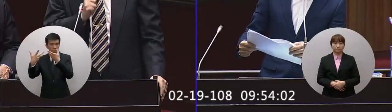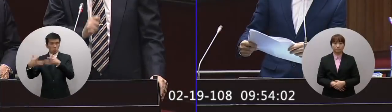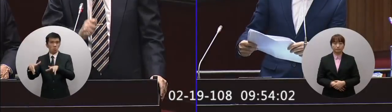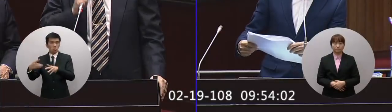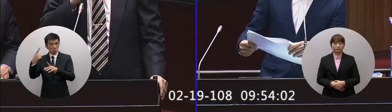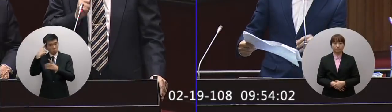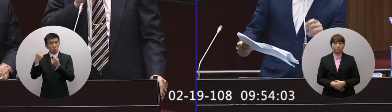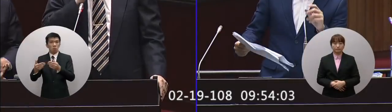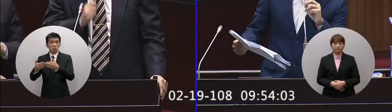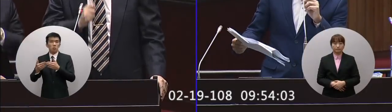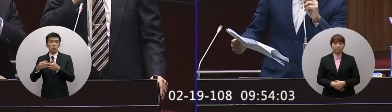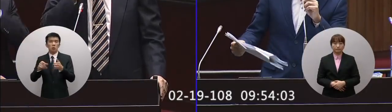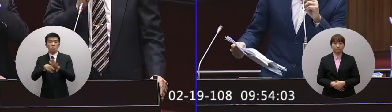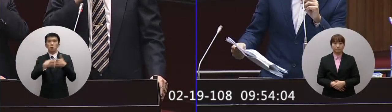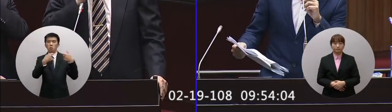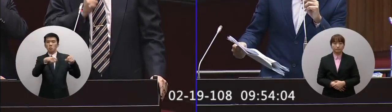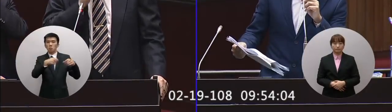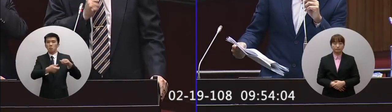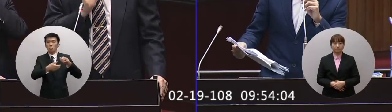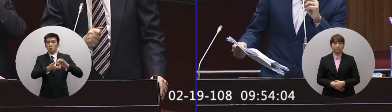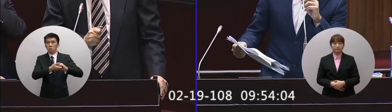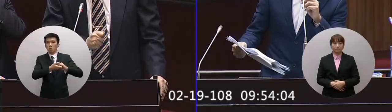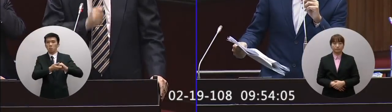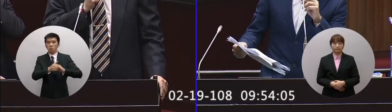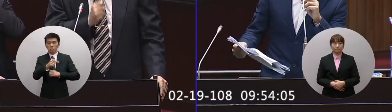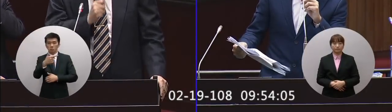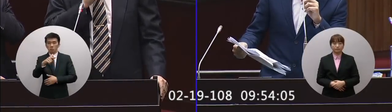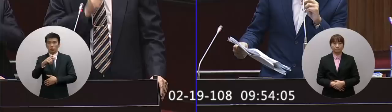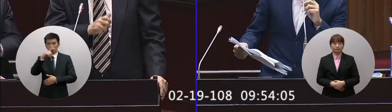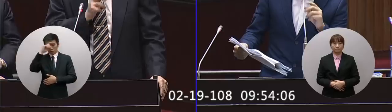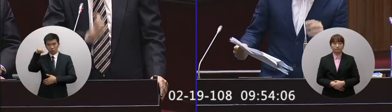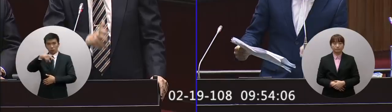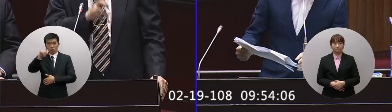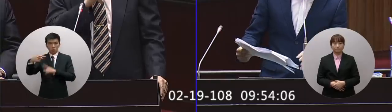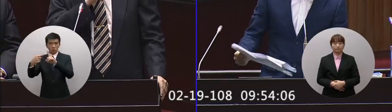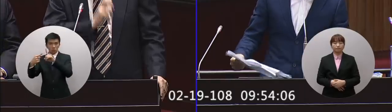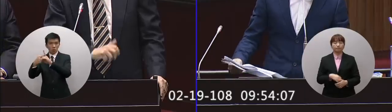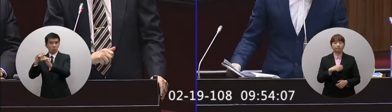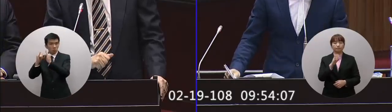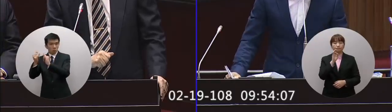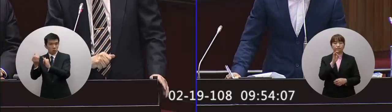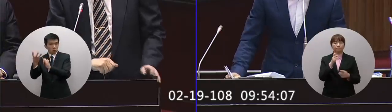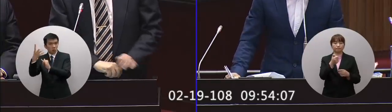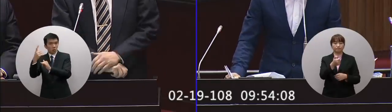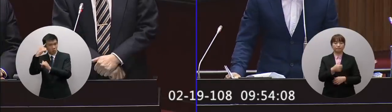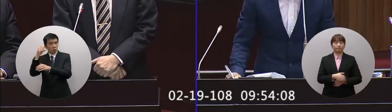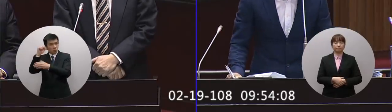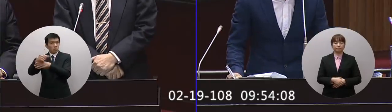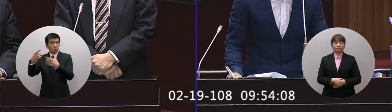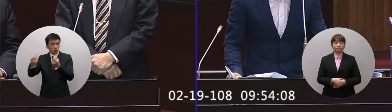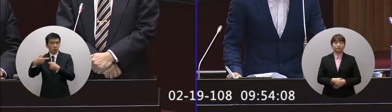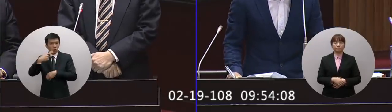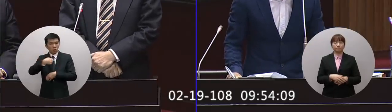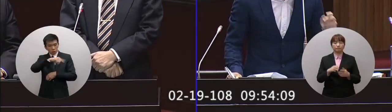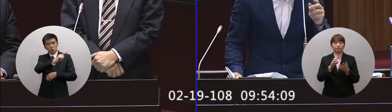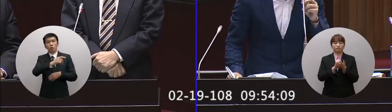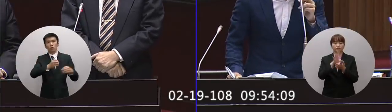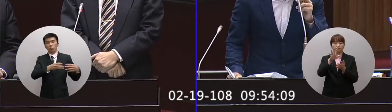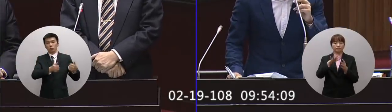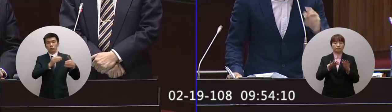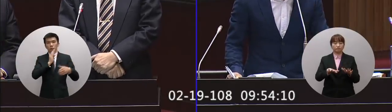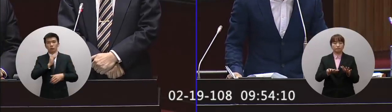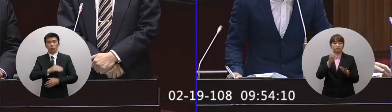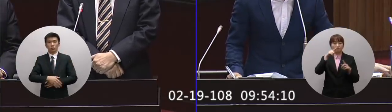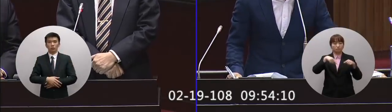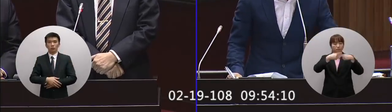们的概念思考，就必须社会有绝对多数的共识，才有可能，不然会引来很多的纷争。 OK， 跟院长报告哈，现在